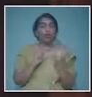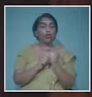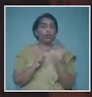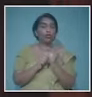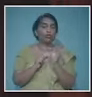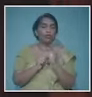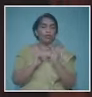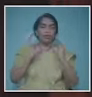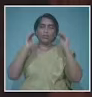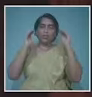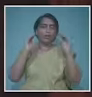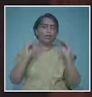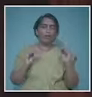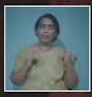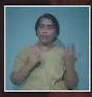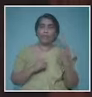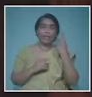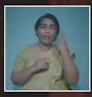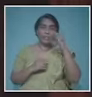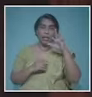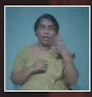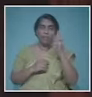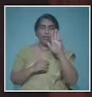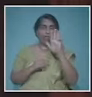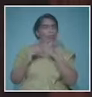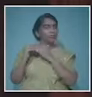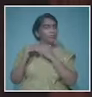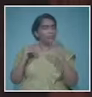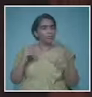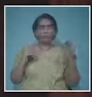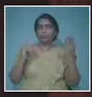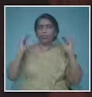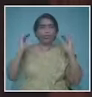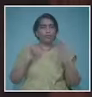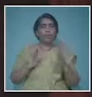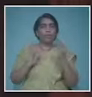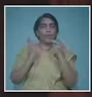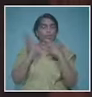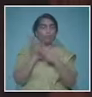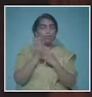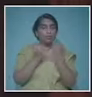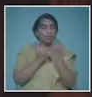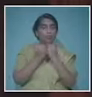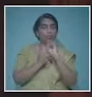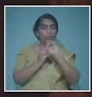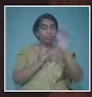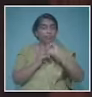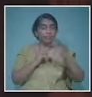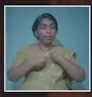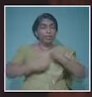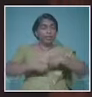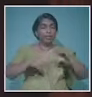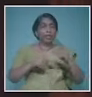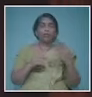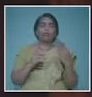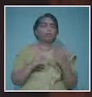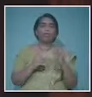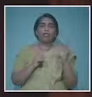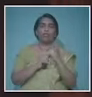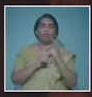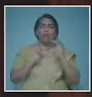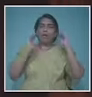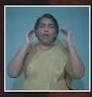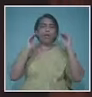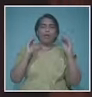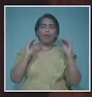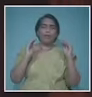දුප්පත්කම් අඩුවීමක් සිද්ධ වුණා 1995 සිට. නමුත් සමෘද්ධි ප්‍රතිලාභ බෙදා දීම එන්නෙන් වැඩි වුණා. දුප්පත්කම කියන එක අඩුවීමක් සිද්ධ